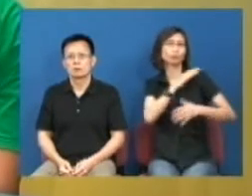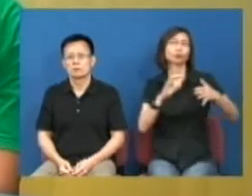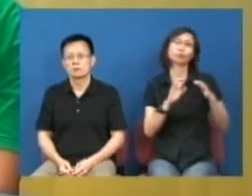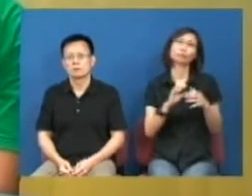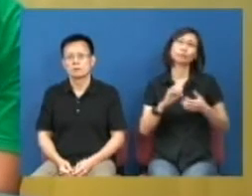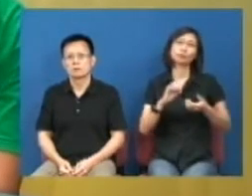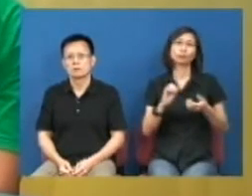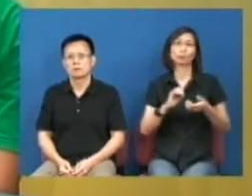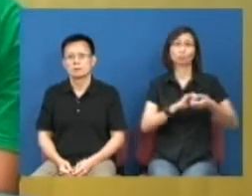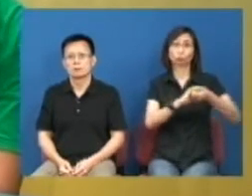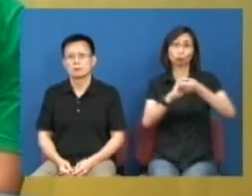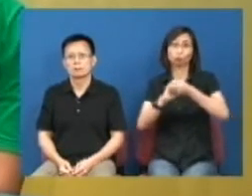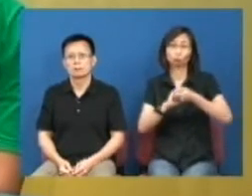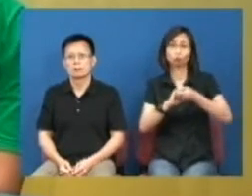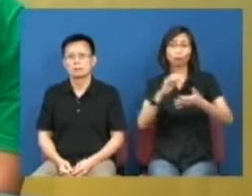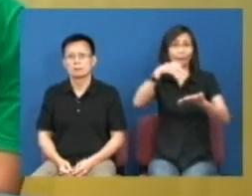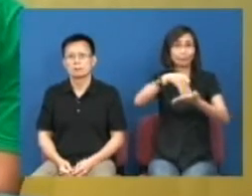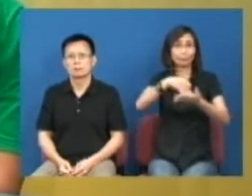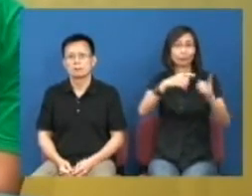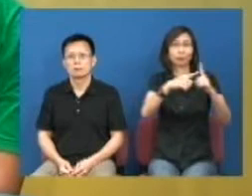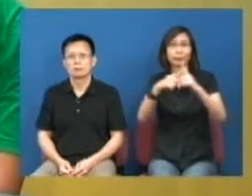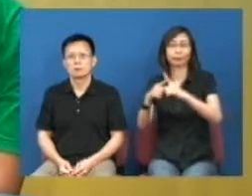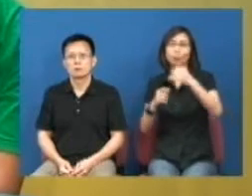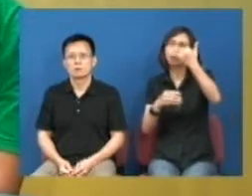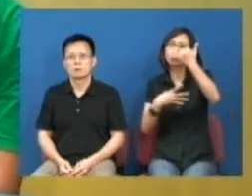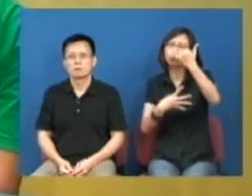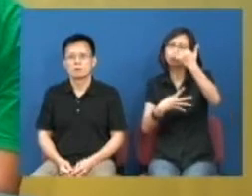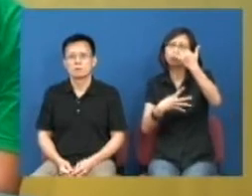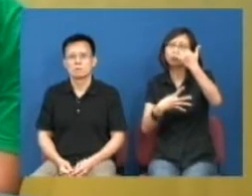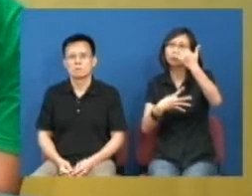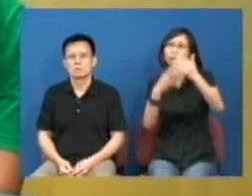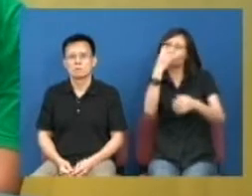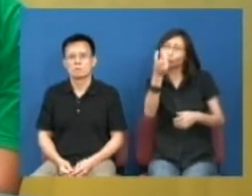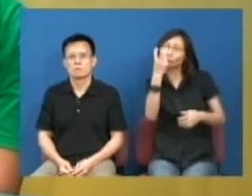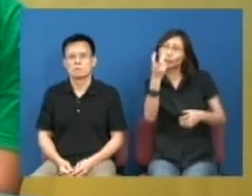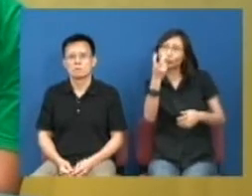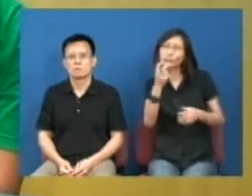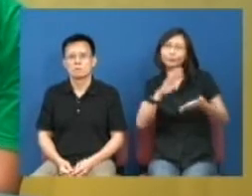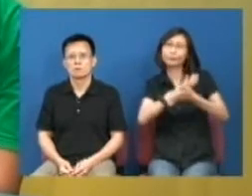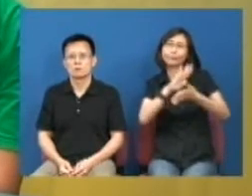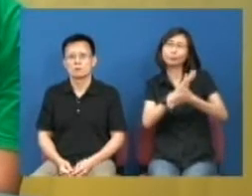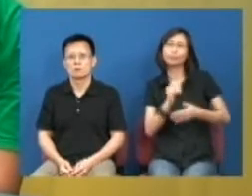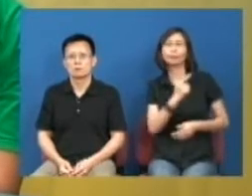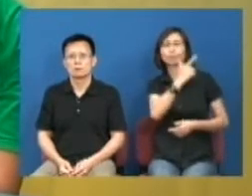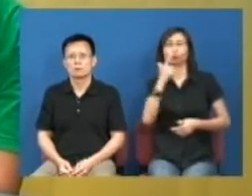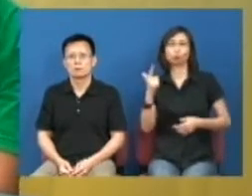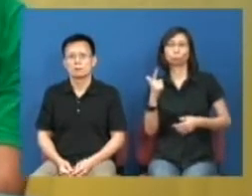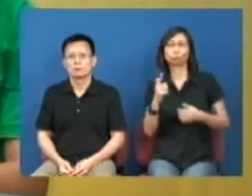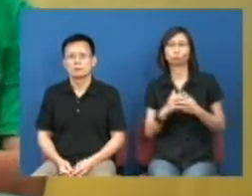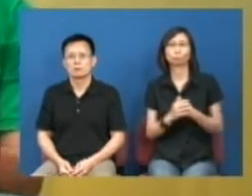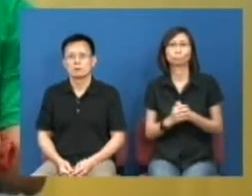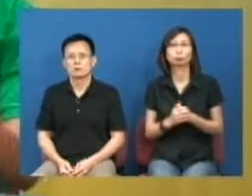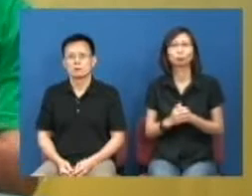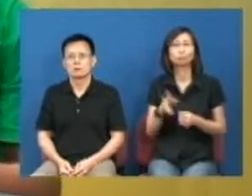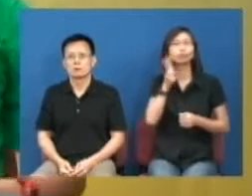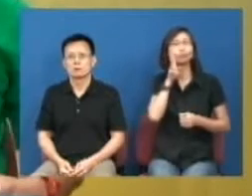啲相關參與人士，咁我諗六四本身嗰日嘅觀察或者經驗咧，都好大程度上。即如